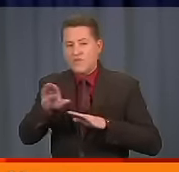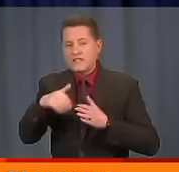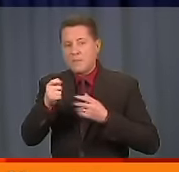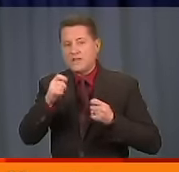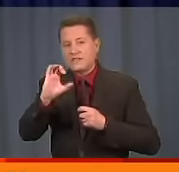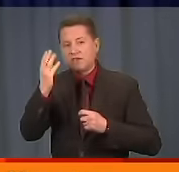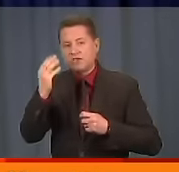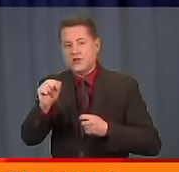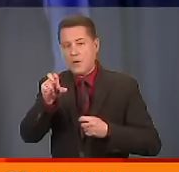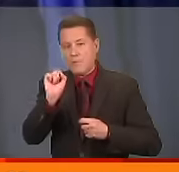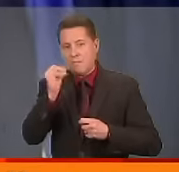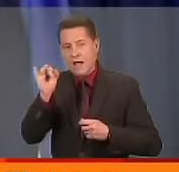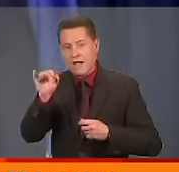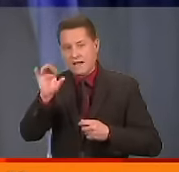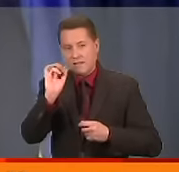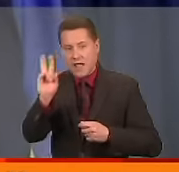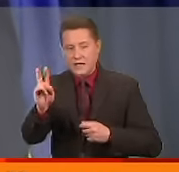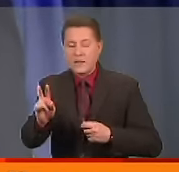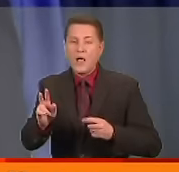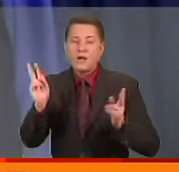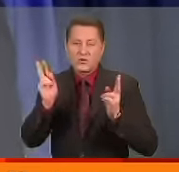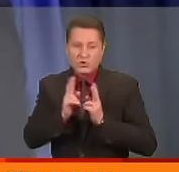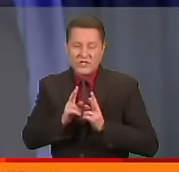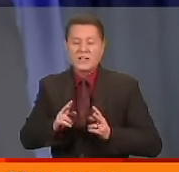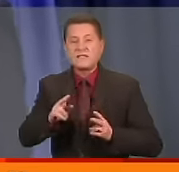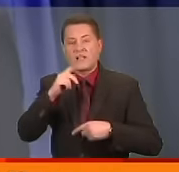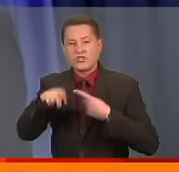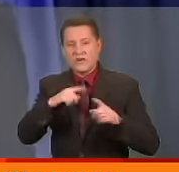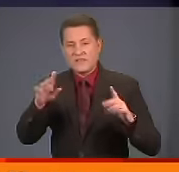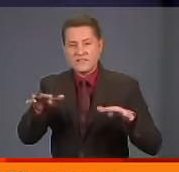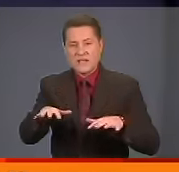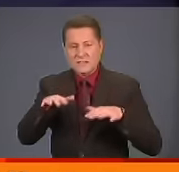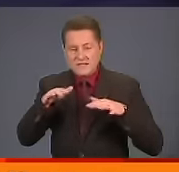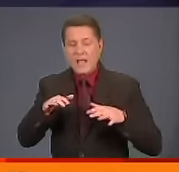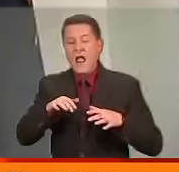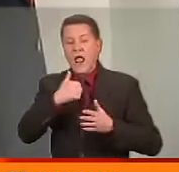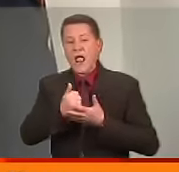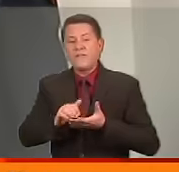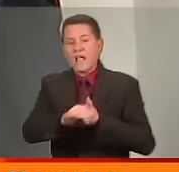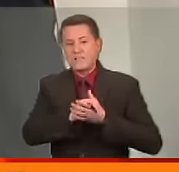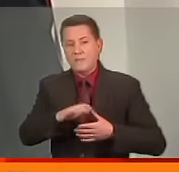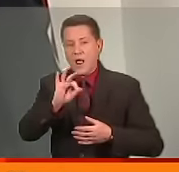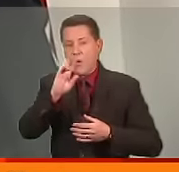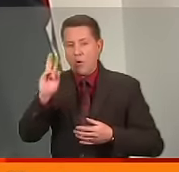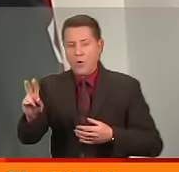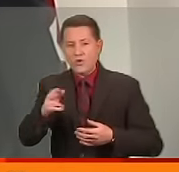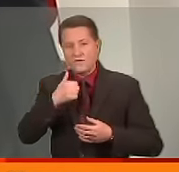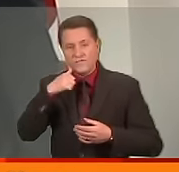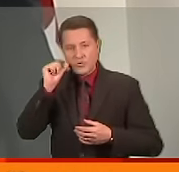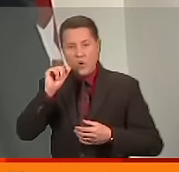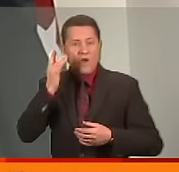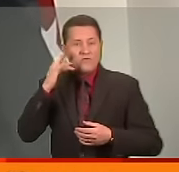США Джозеф Байден. Політики мали зустріч на черговій сесії Генасамблеї ООН, яка відкрилася вчора в Нью-Йорку.